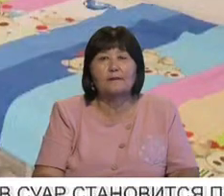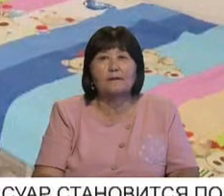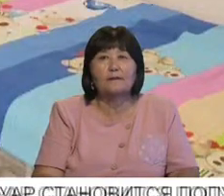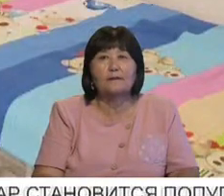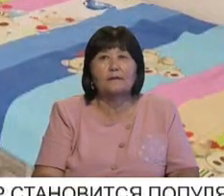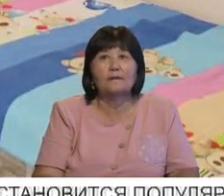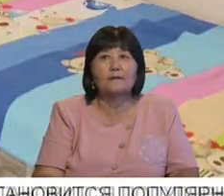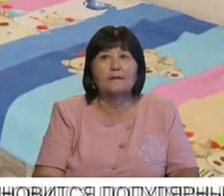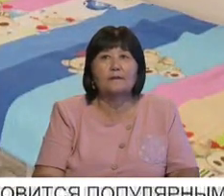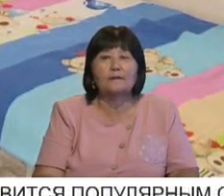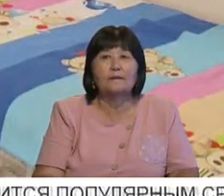телеканал